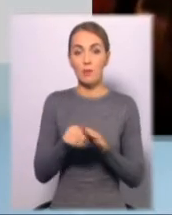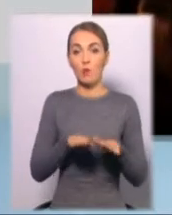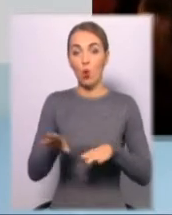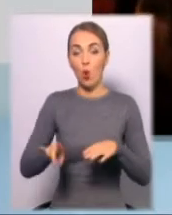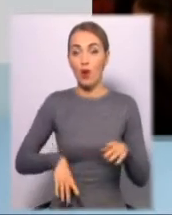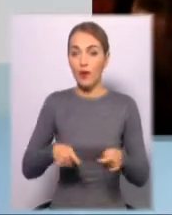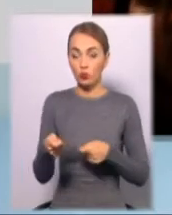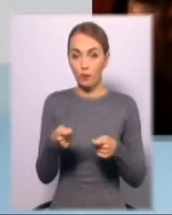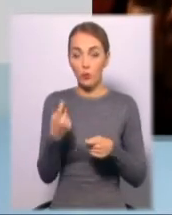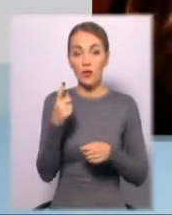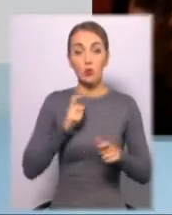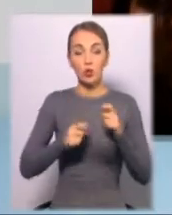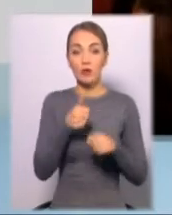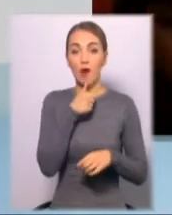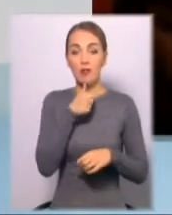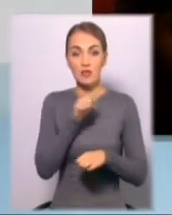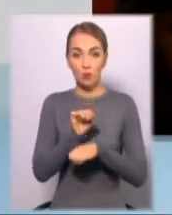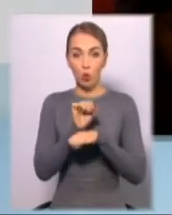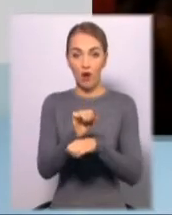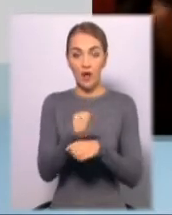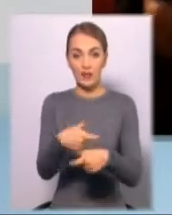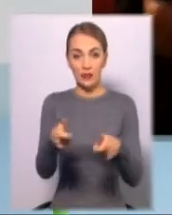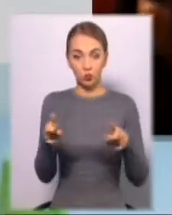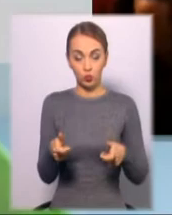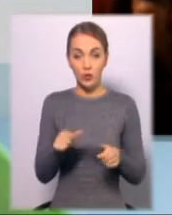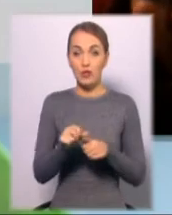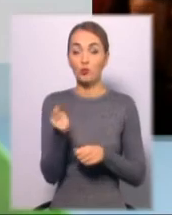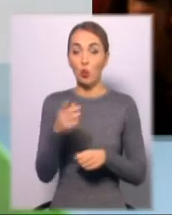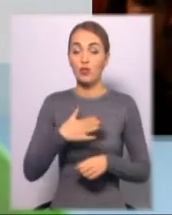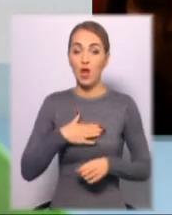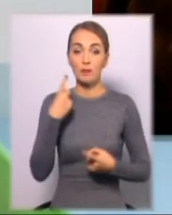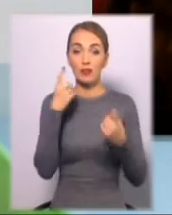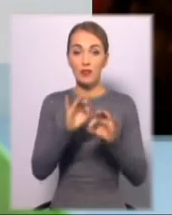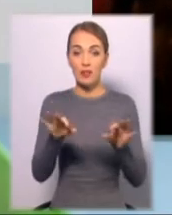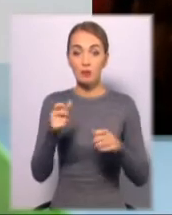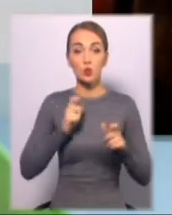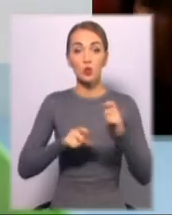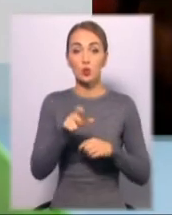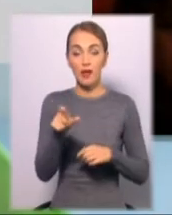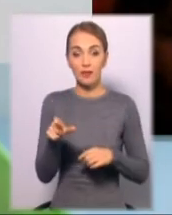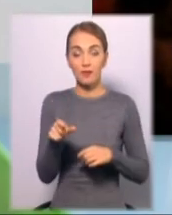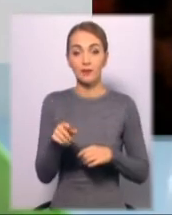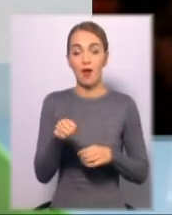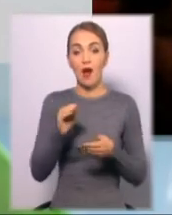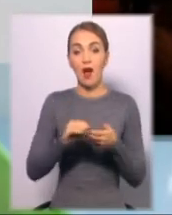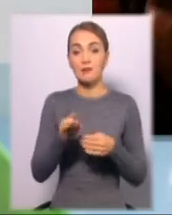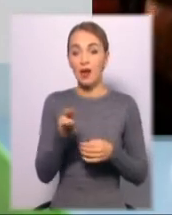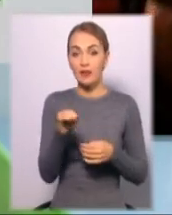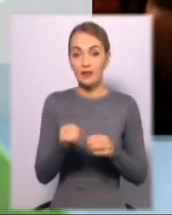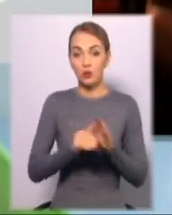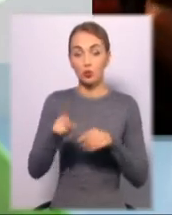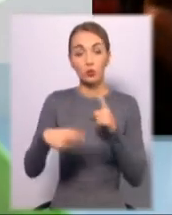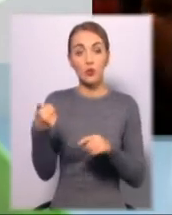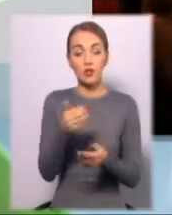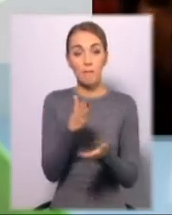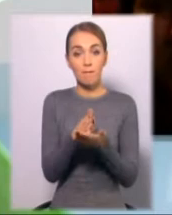одна зі студенток навіть намагалася заблокувати трибуну. Крім того, за нашими даними, студенти та аспіранти вишу наступного тижня мають